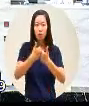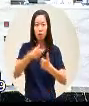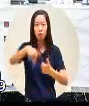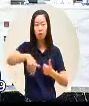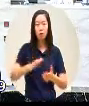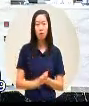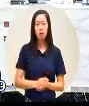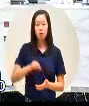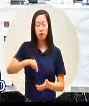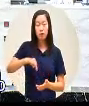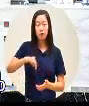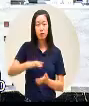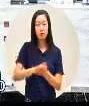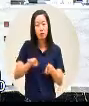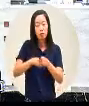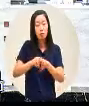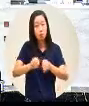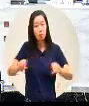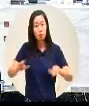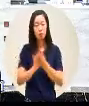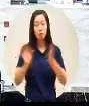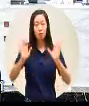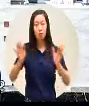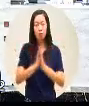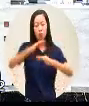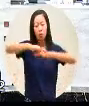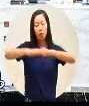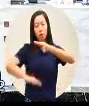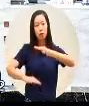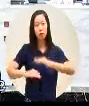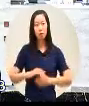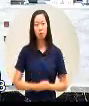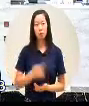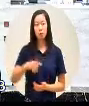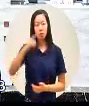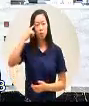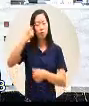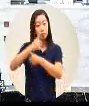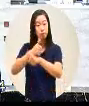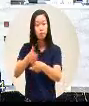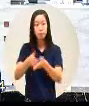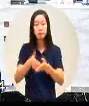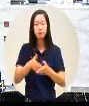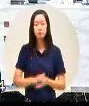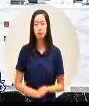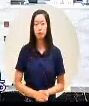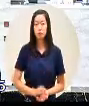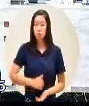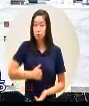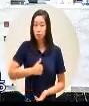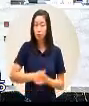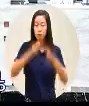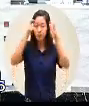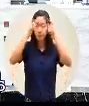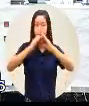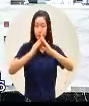的囡仔较少了，是唔是？我讲你加列入考虑看卖啦。那真正会使高雄市，